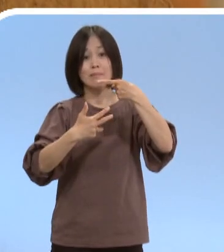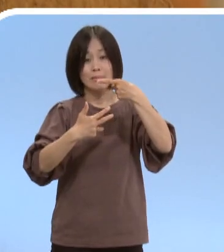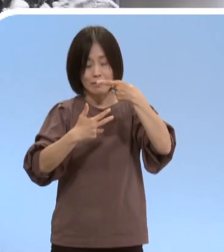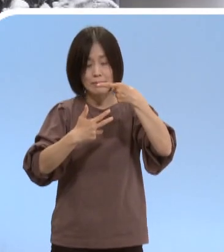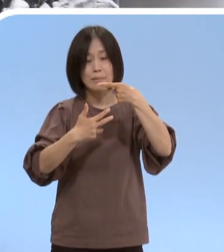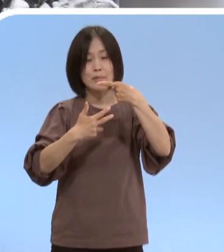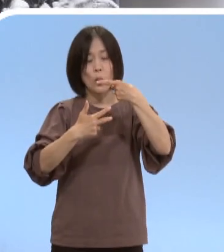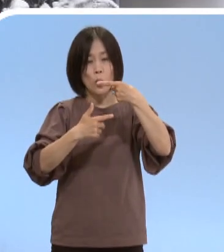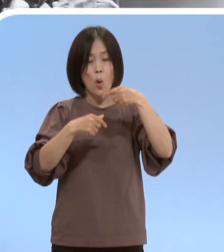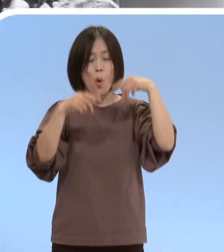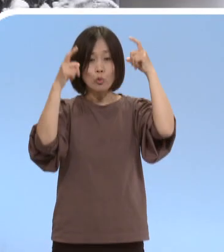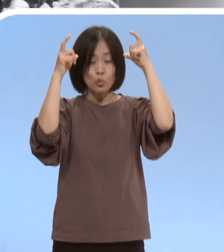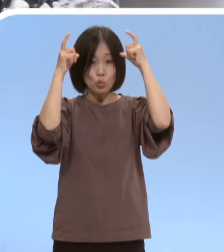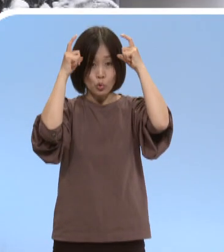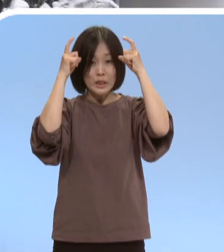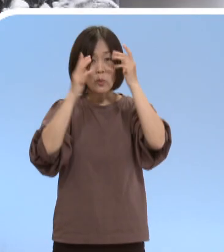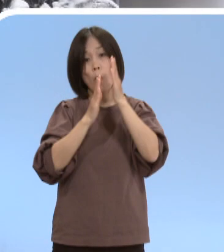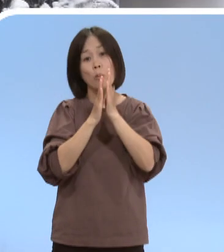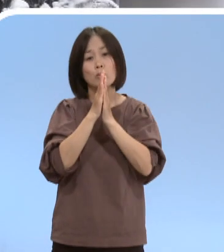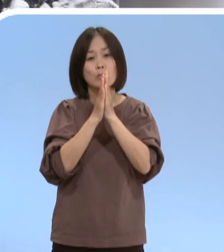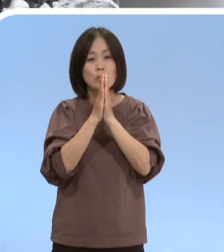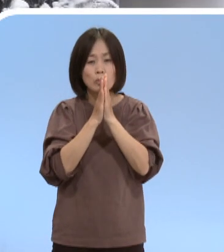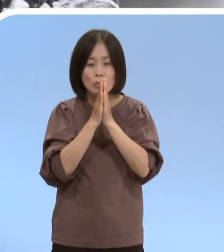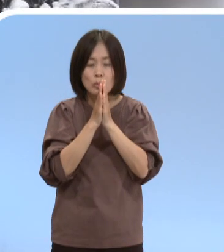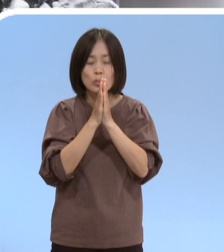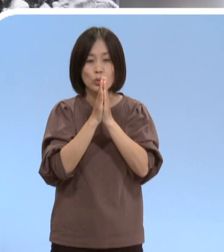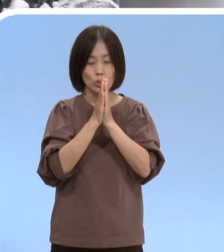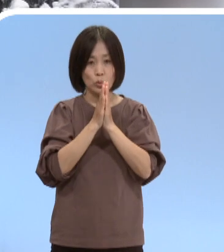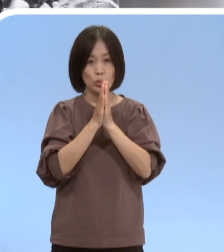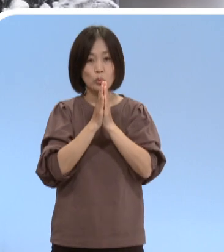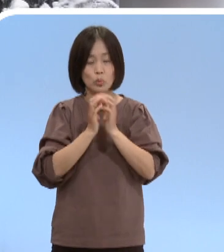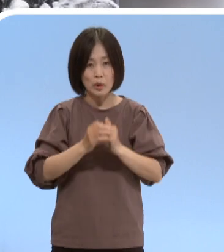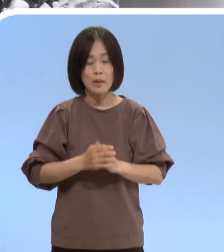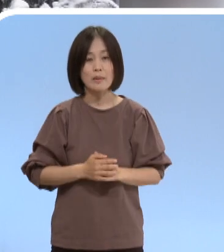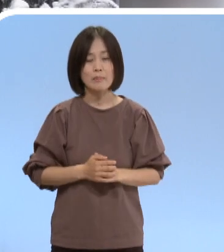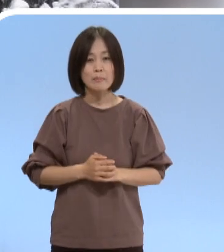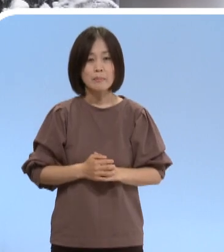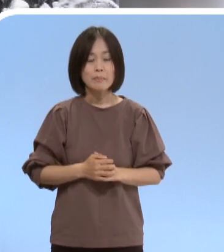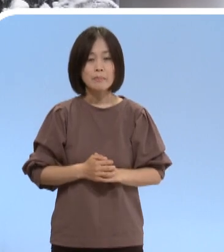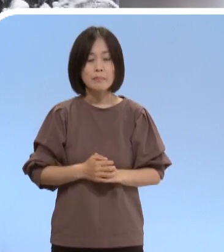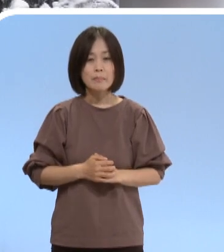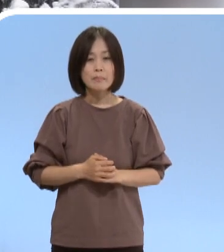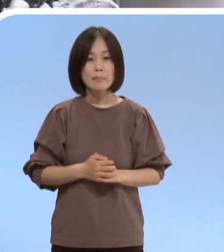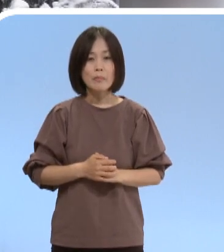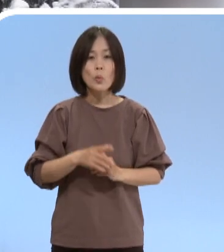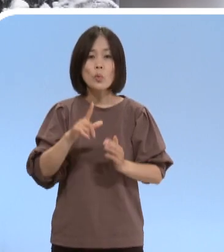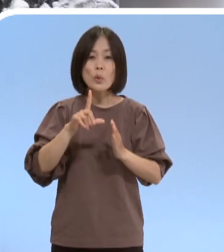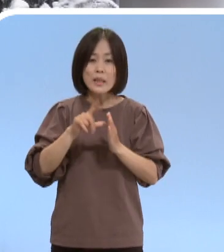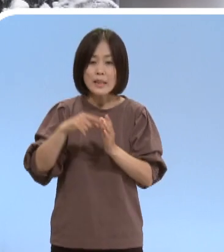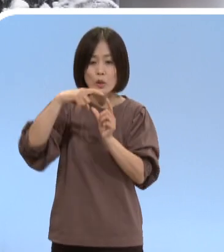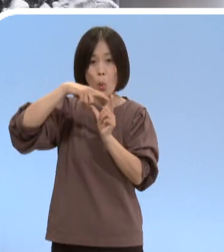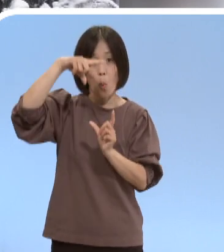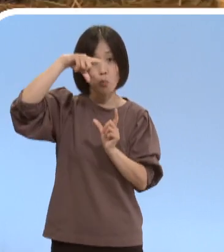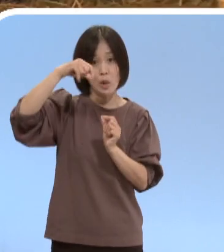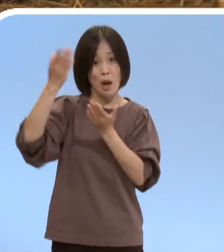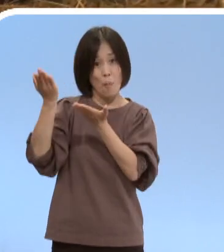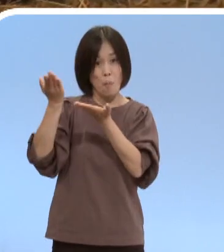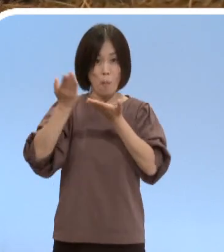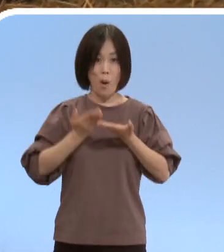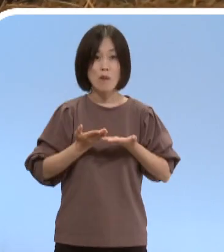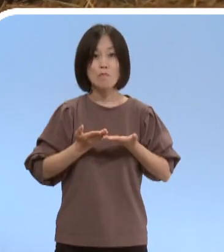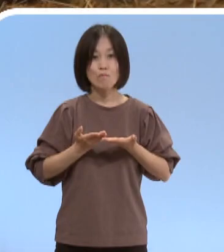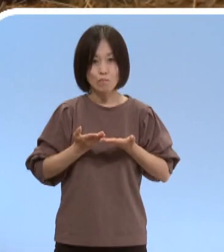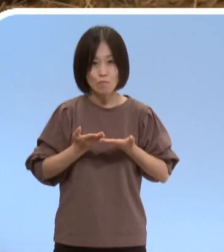日に、はい、あの、はい、大日さんの日ってあって、その日に牛の安全を祈願してみんなお参りするんですけど、はい、その時にもらえ